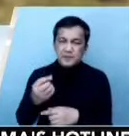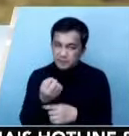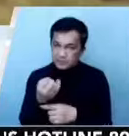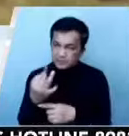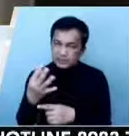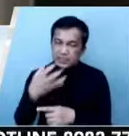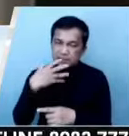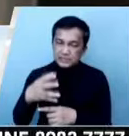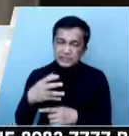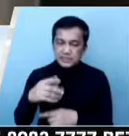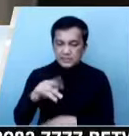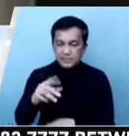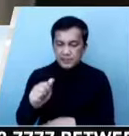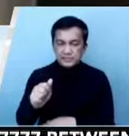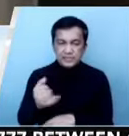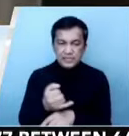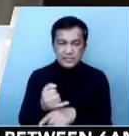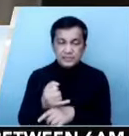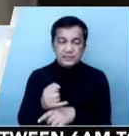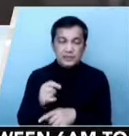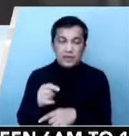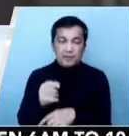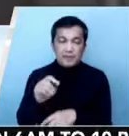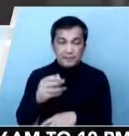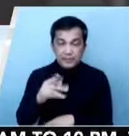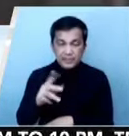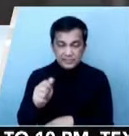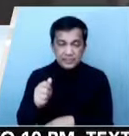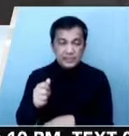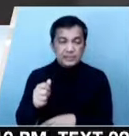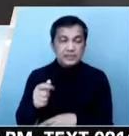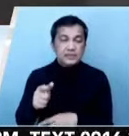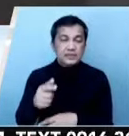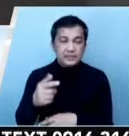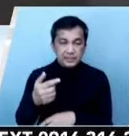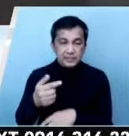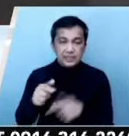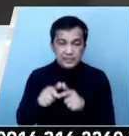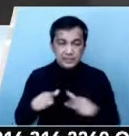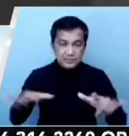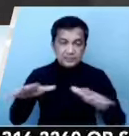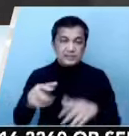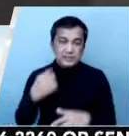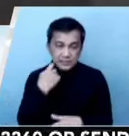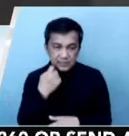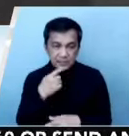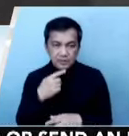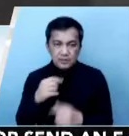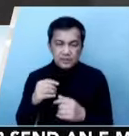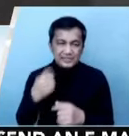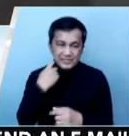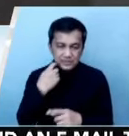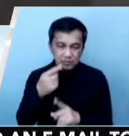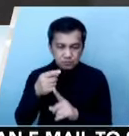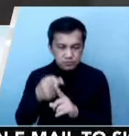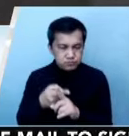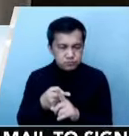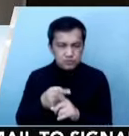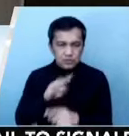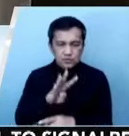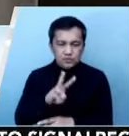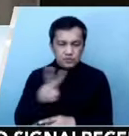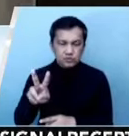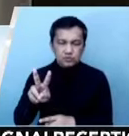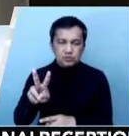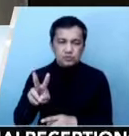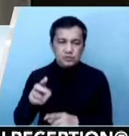Quezon City. Pero ang init kanina, malayo pa sa all-time high na 42.2 degrees Celsius